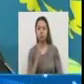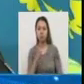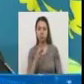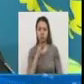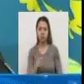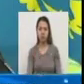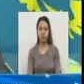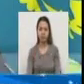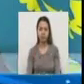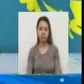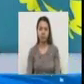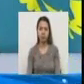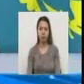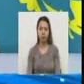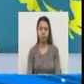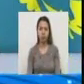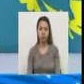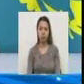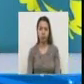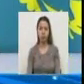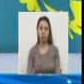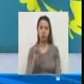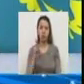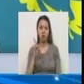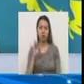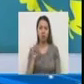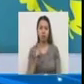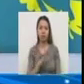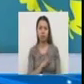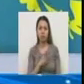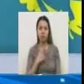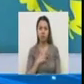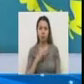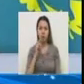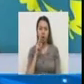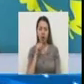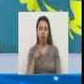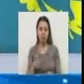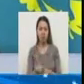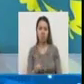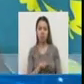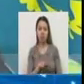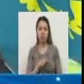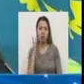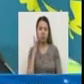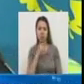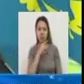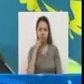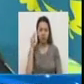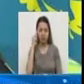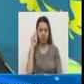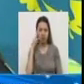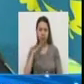айтты. Мы осознанно отказались. Ядролық держава болғанымызда Солтүстік Корея сияқты болар едік. АҚШ, Ресей және